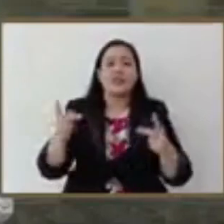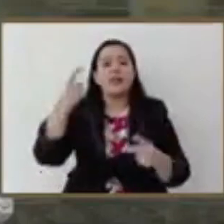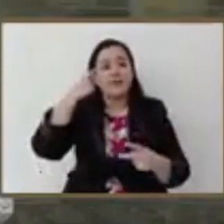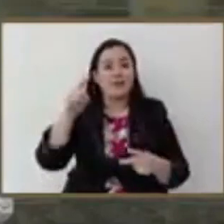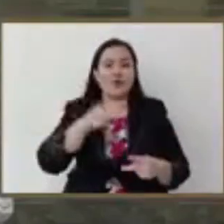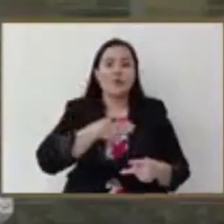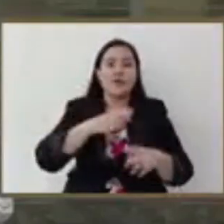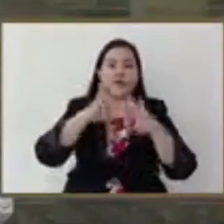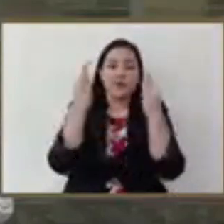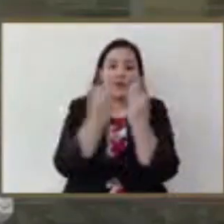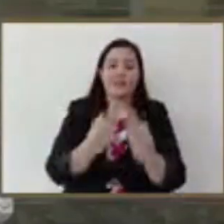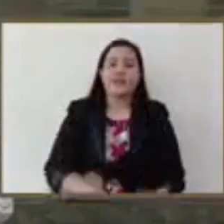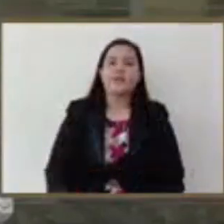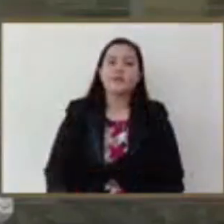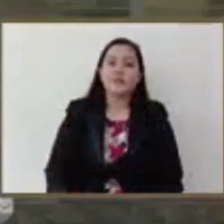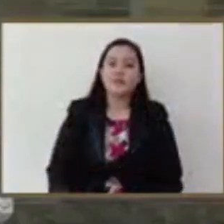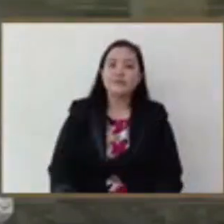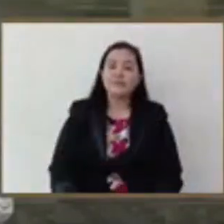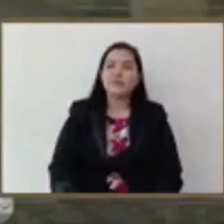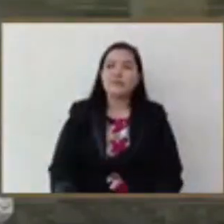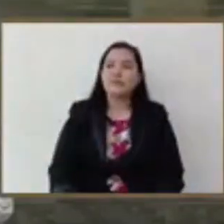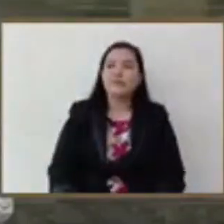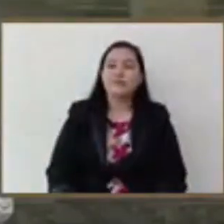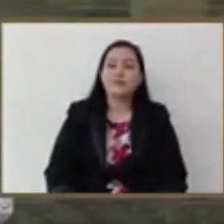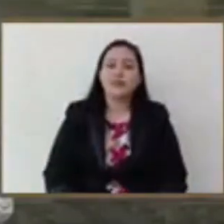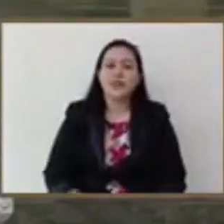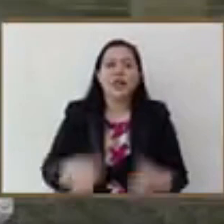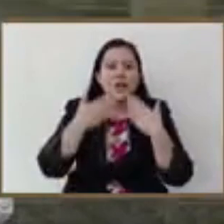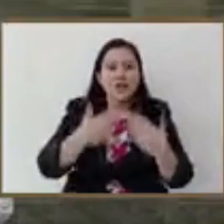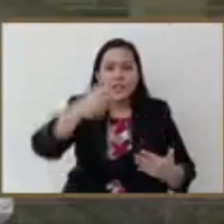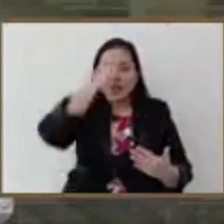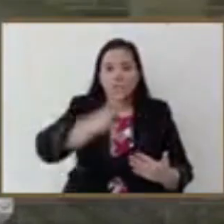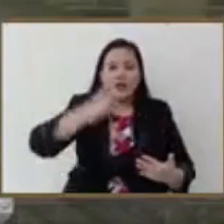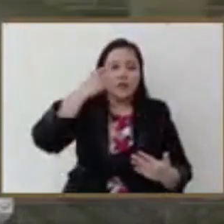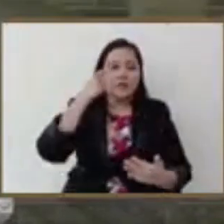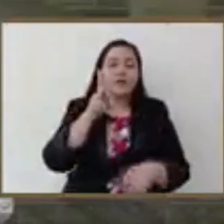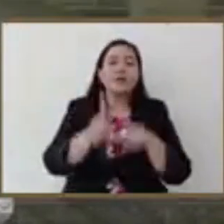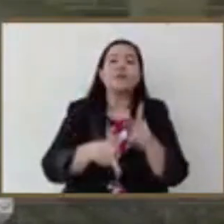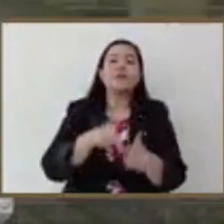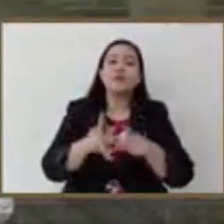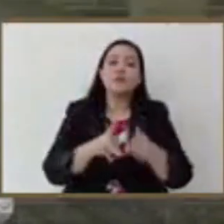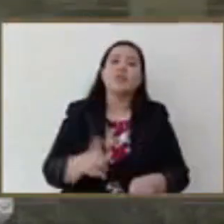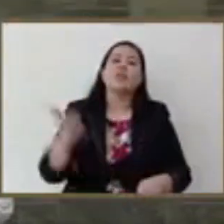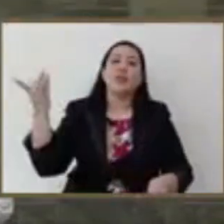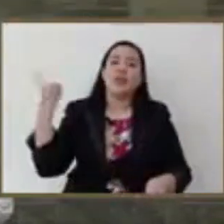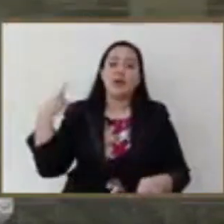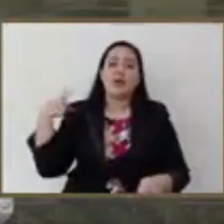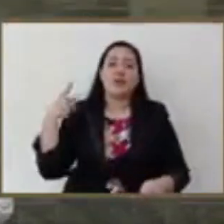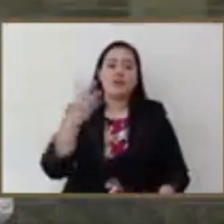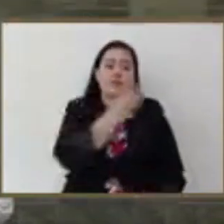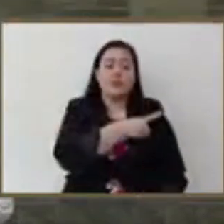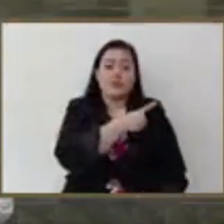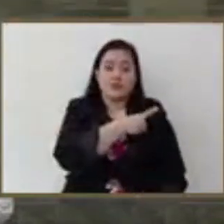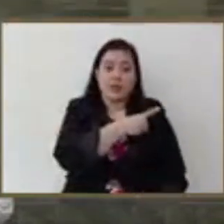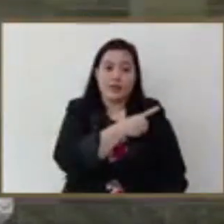I really thank God for people na meron silang desire, they have the desire to raise their family in